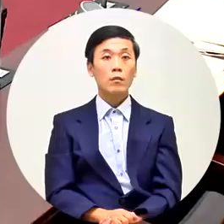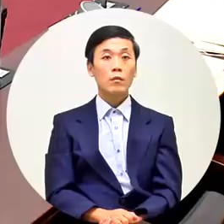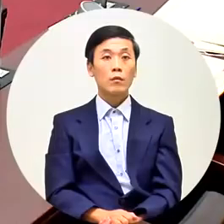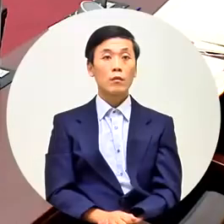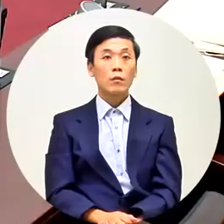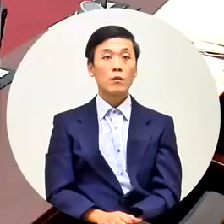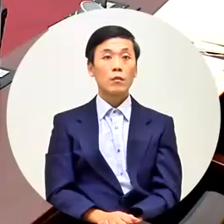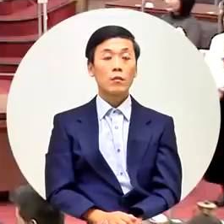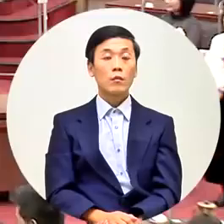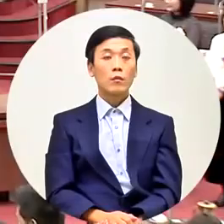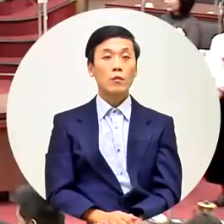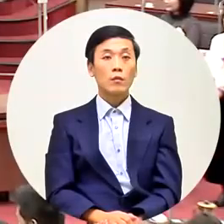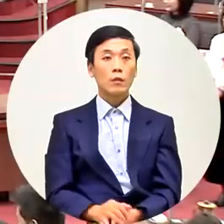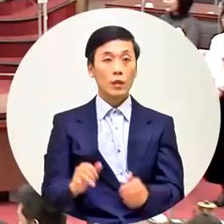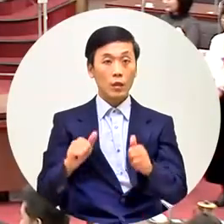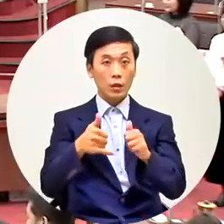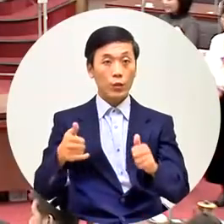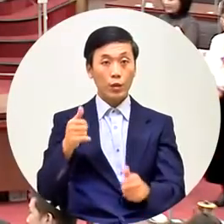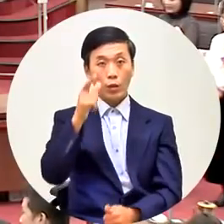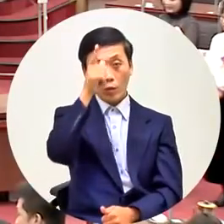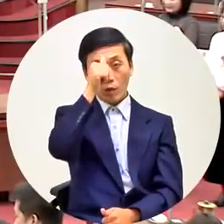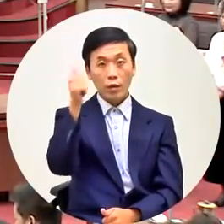请黄少廷议员领取选票。